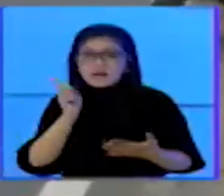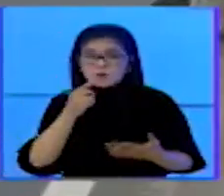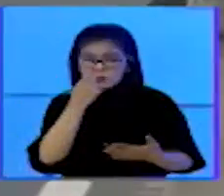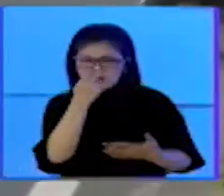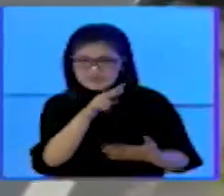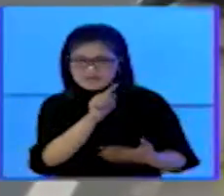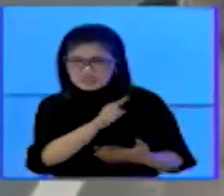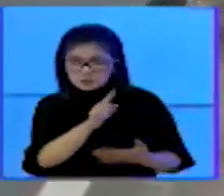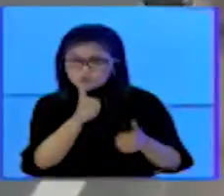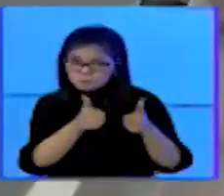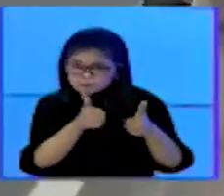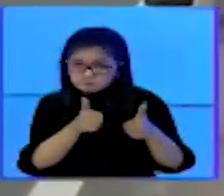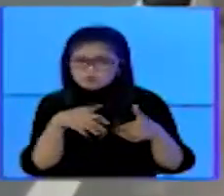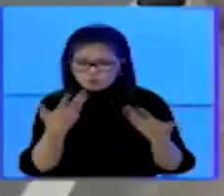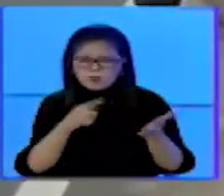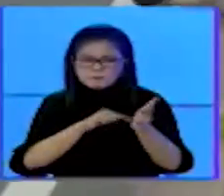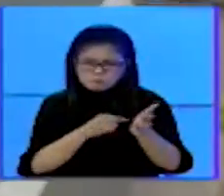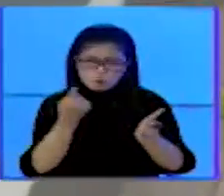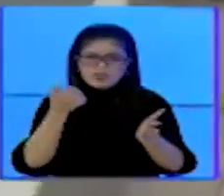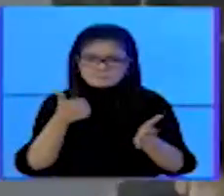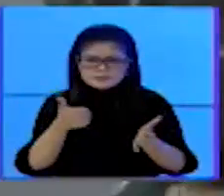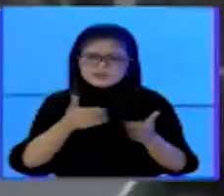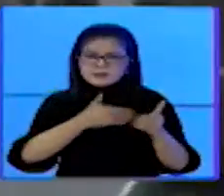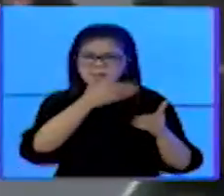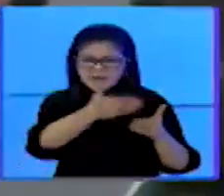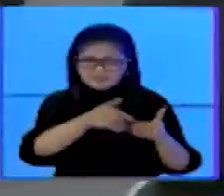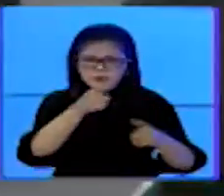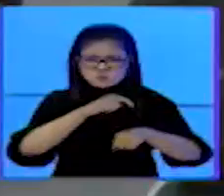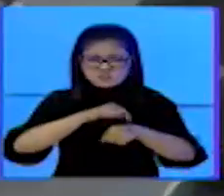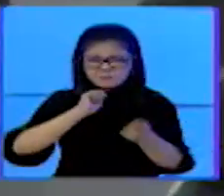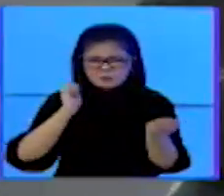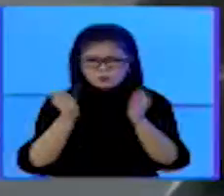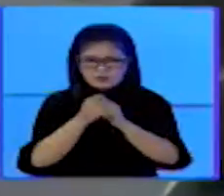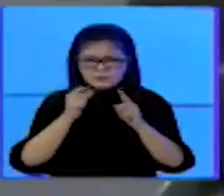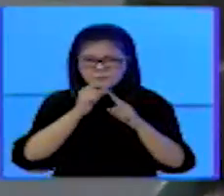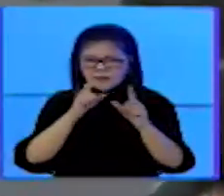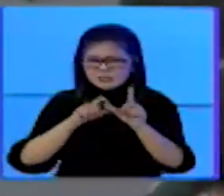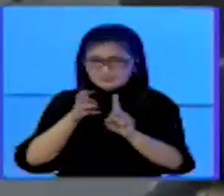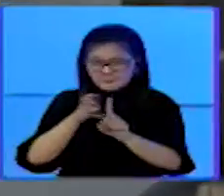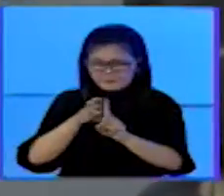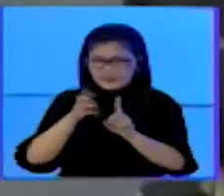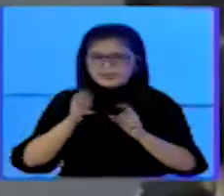efektif, maka mulai diberlakukan selama masa PSBB transisi menuju new normal.